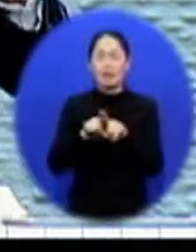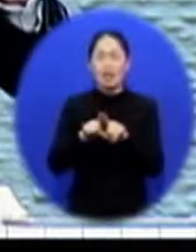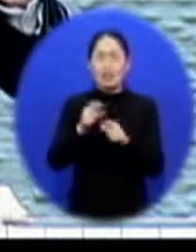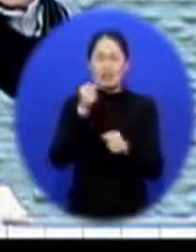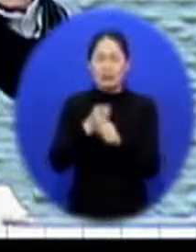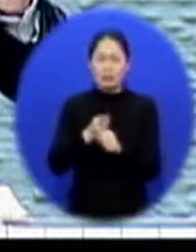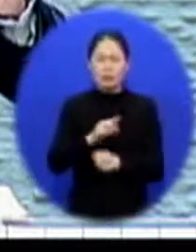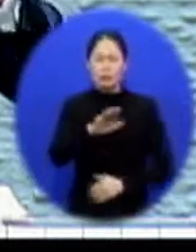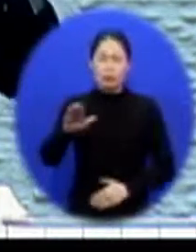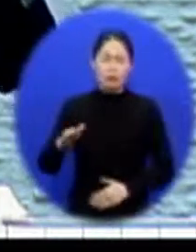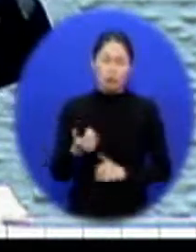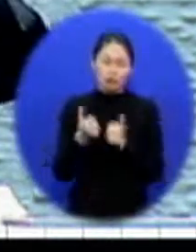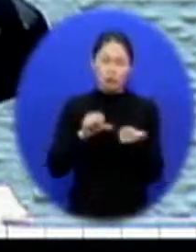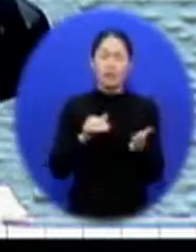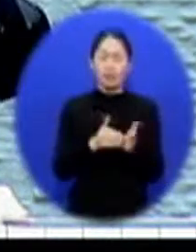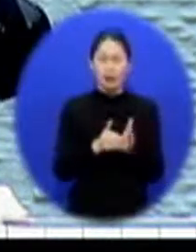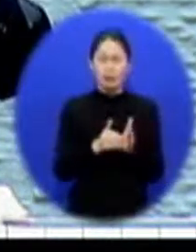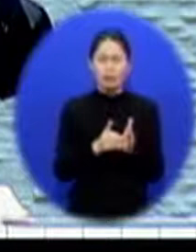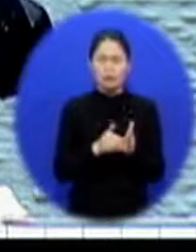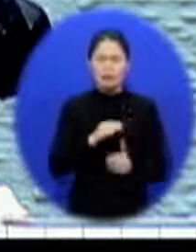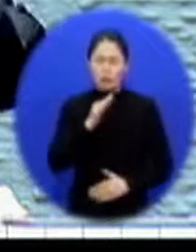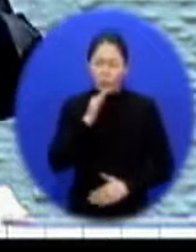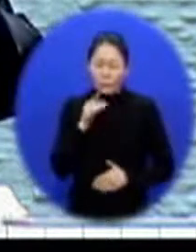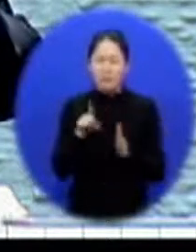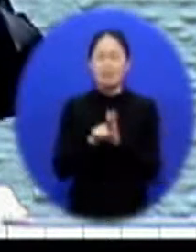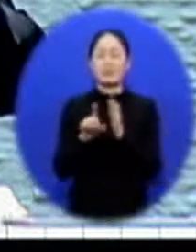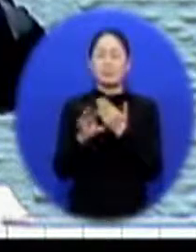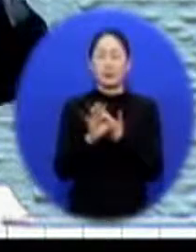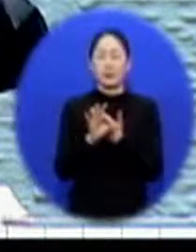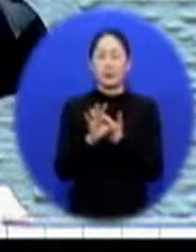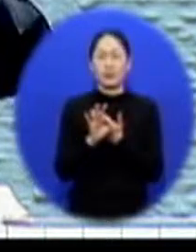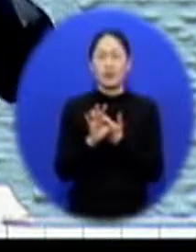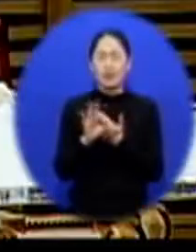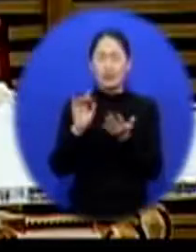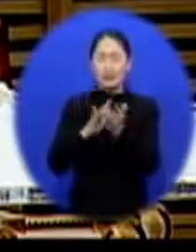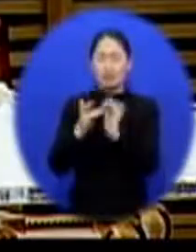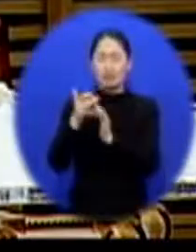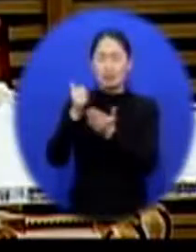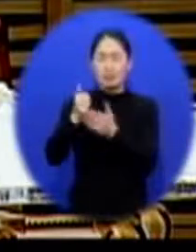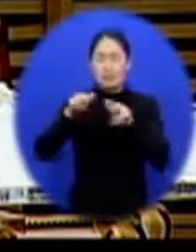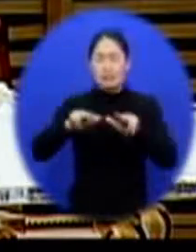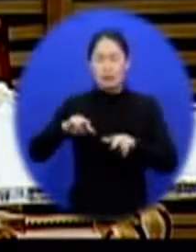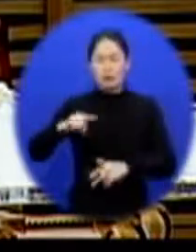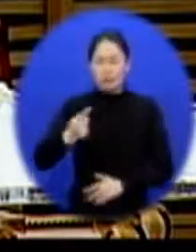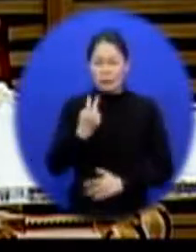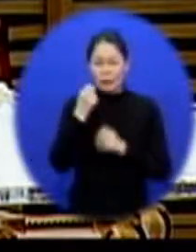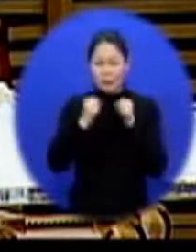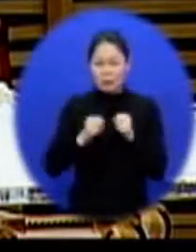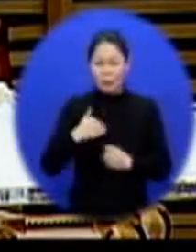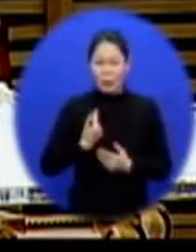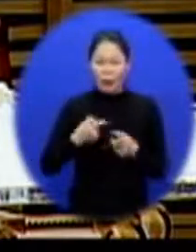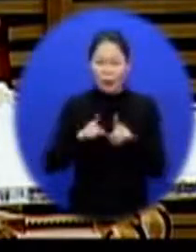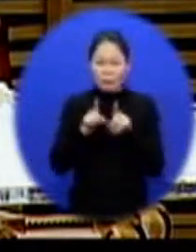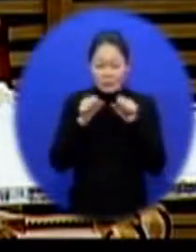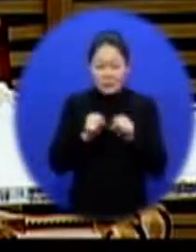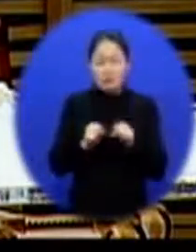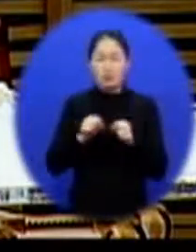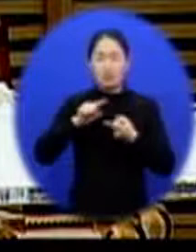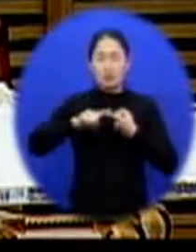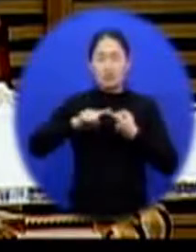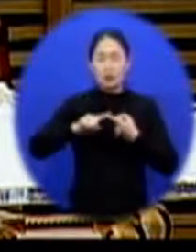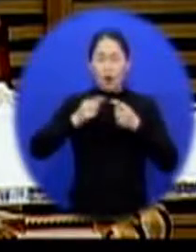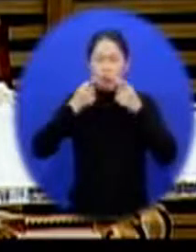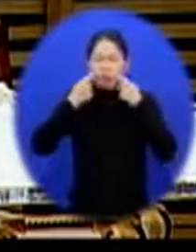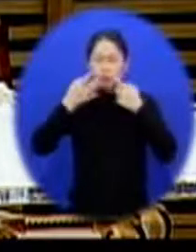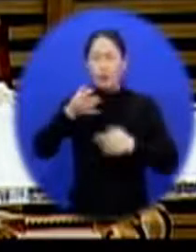죽었다는 사실을 정말 믿으면 그러면 예수님은 지금도 살아 계셔서 나와 함께 계신 것을 분명히